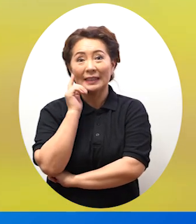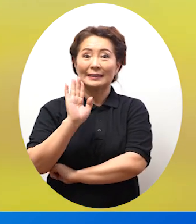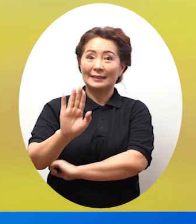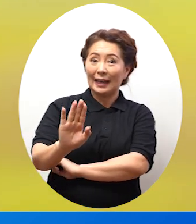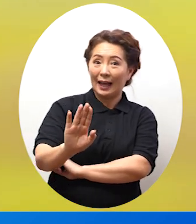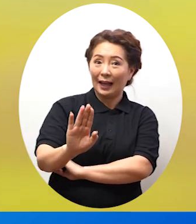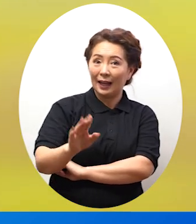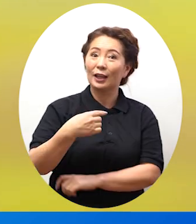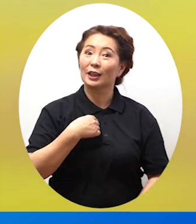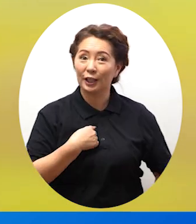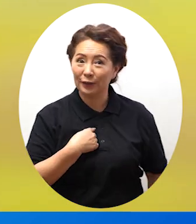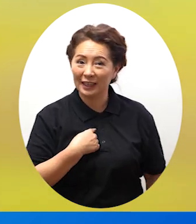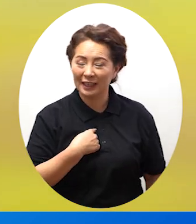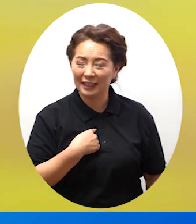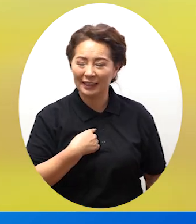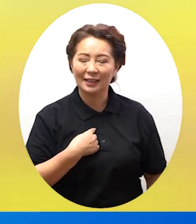За тэгвэл